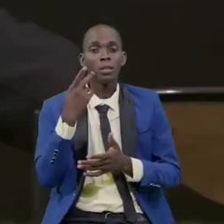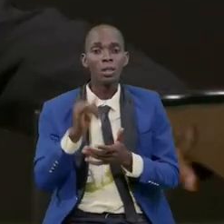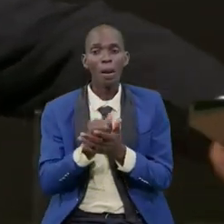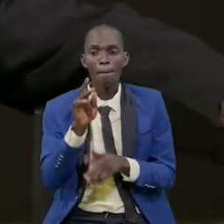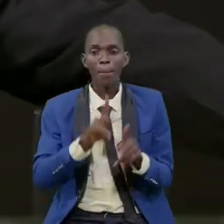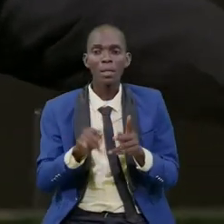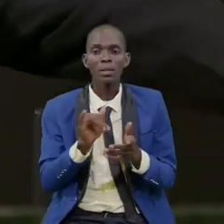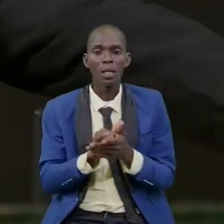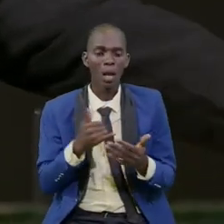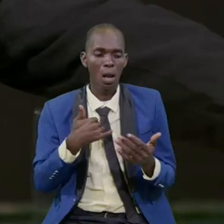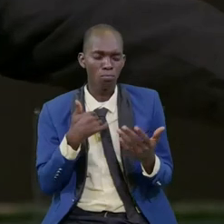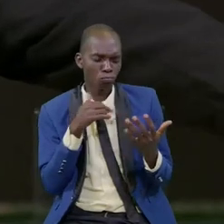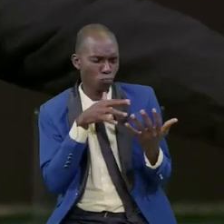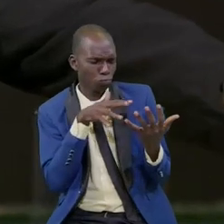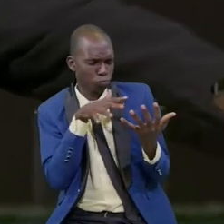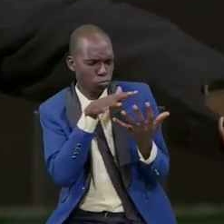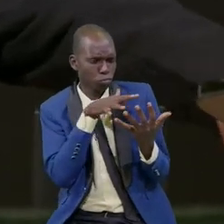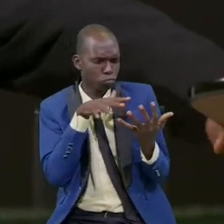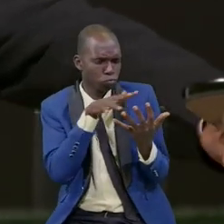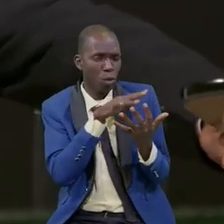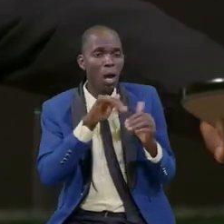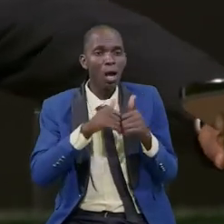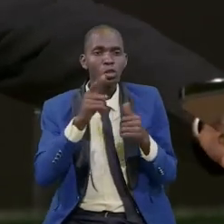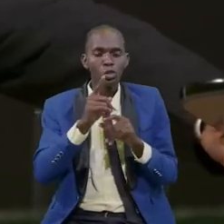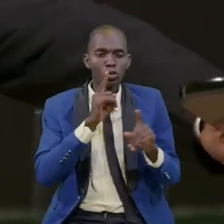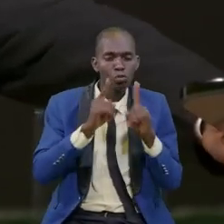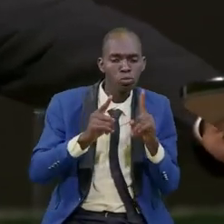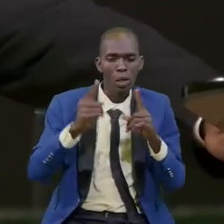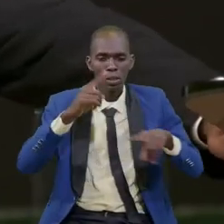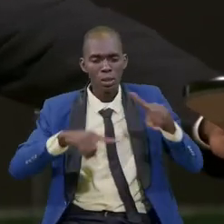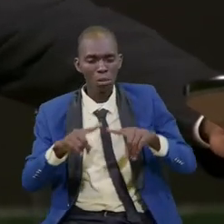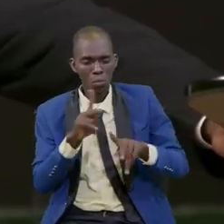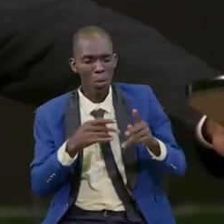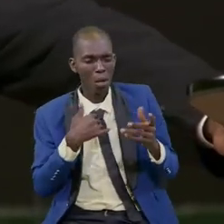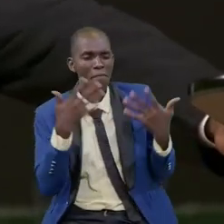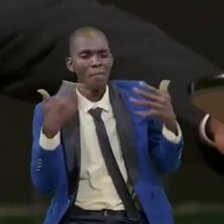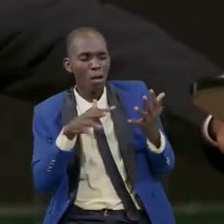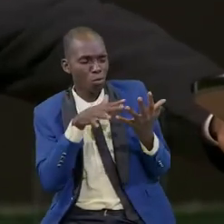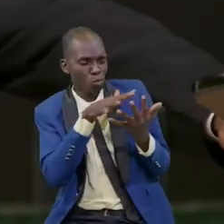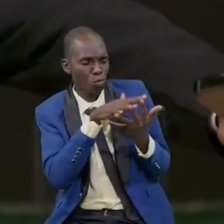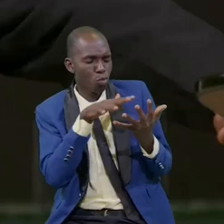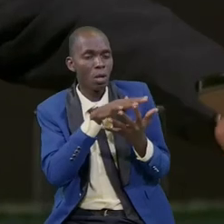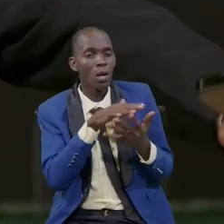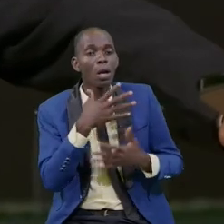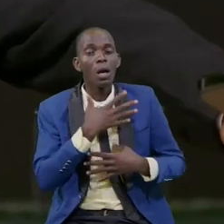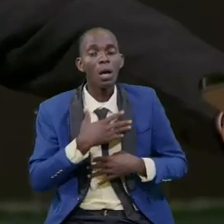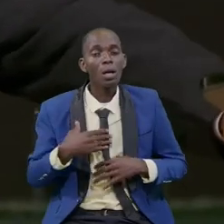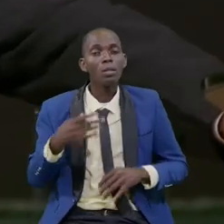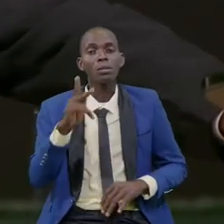les gens qui ont étudié comment nous parlons, comment on converse, ils ont dit que les hommes